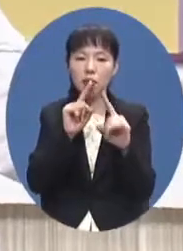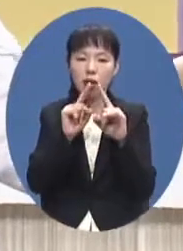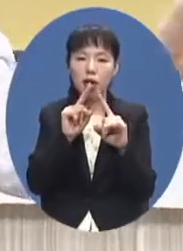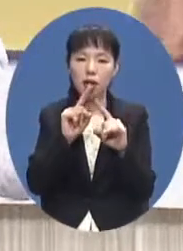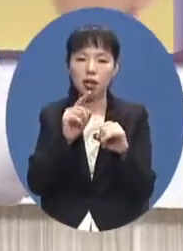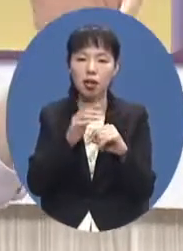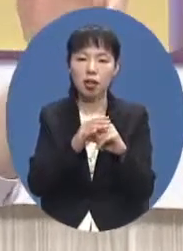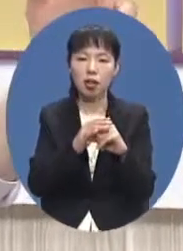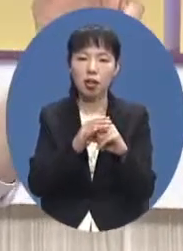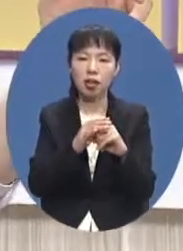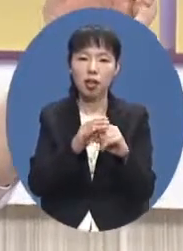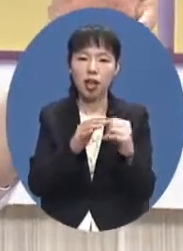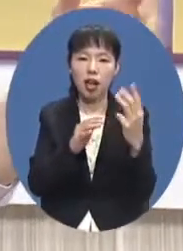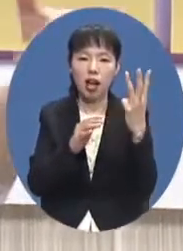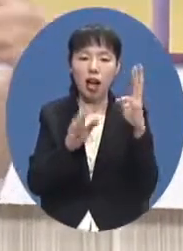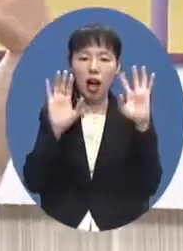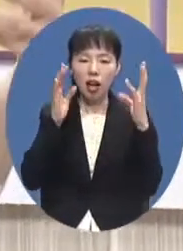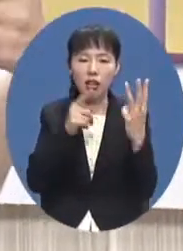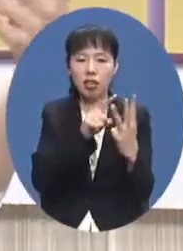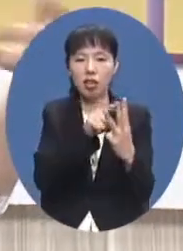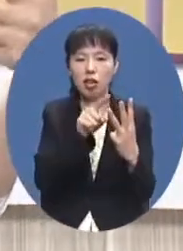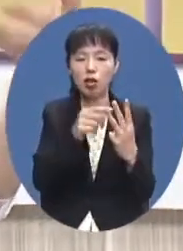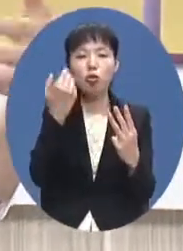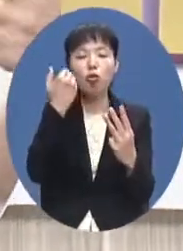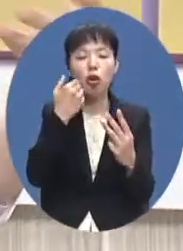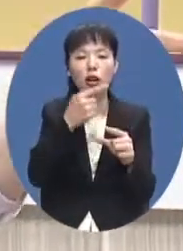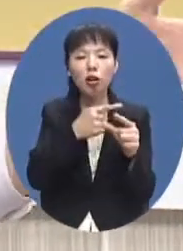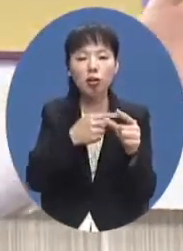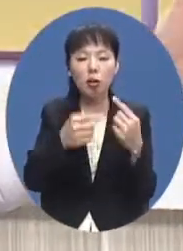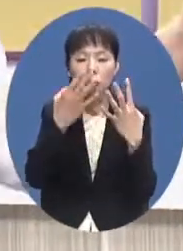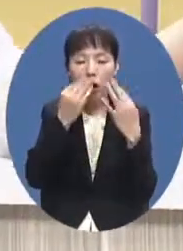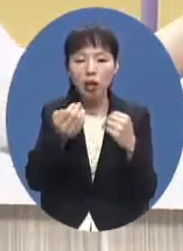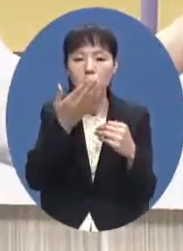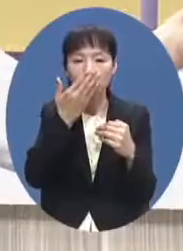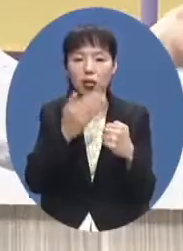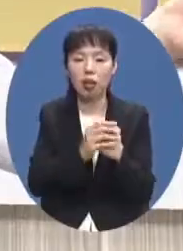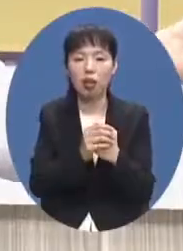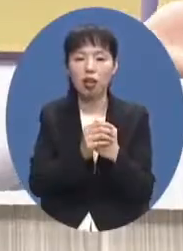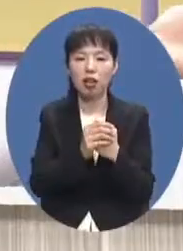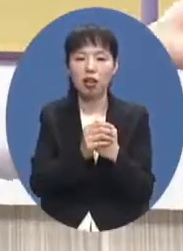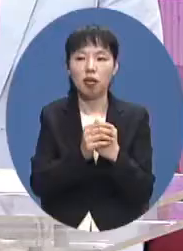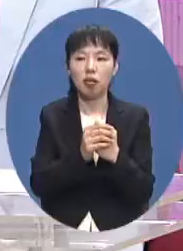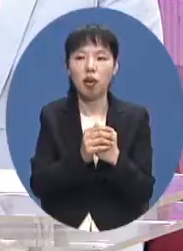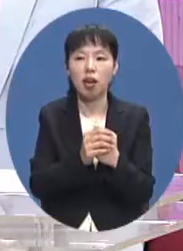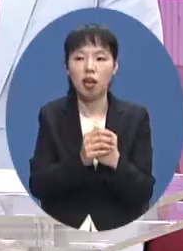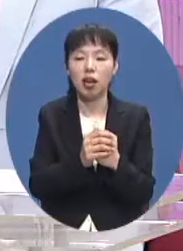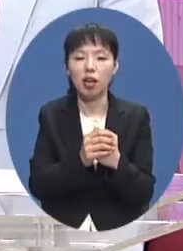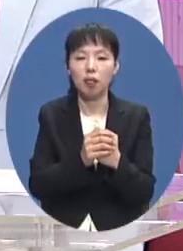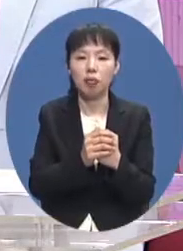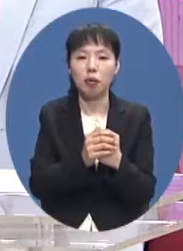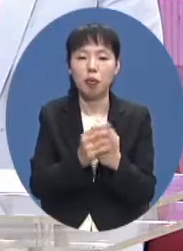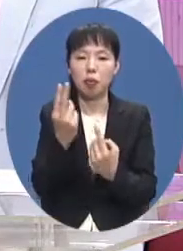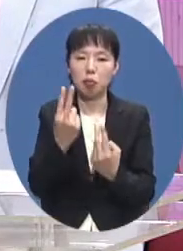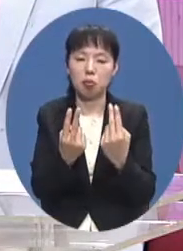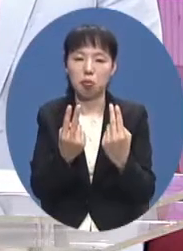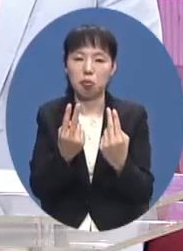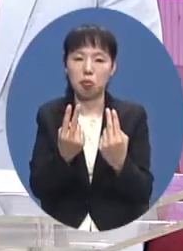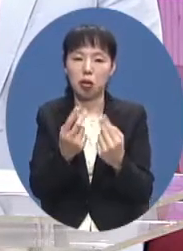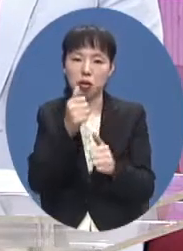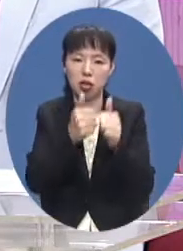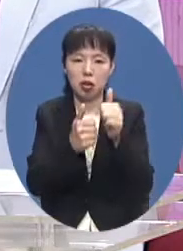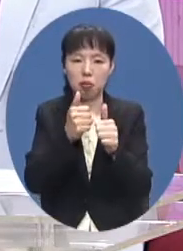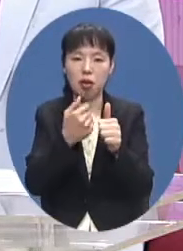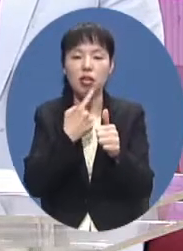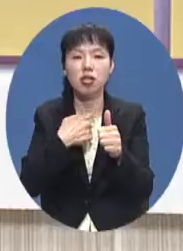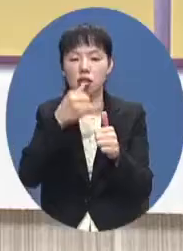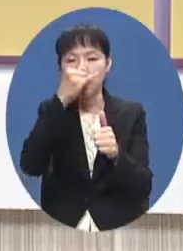이야기하셨지만 아이들 3명 있는 아이들 누가 더 많이 먹나 이렇게 막 내기시켜가지고 아이들이 비만이 됐다고 친척 네. 중에 지금 네, 그 말씀을 네. 잠깐 아까 하셨었는데 네.